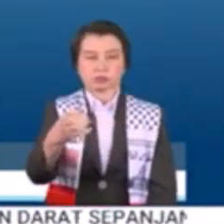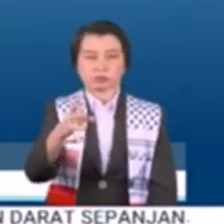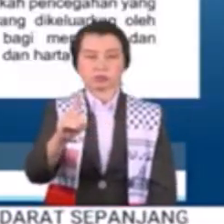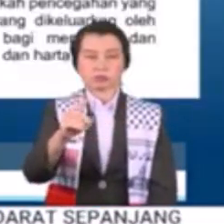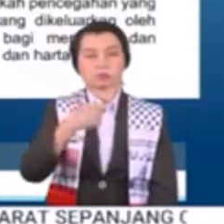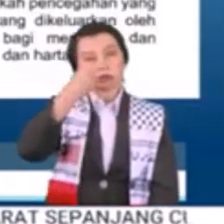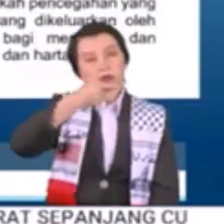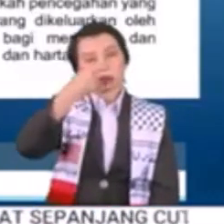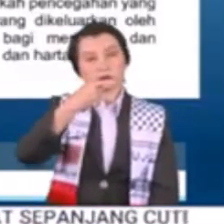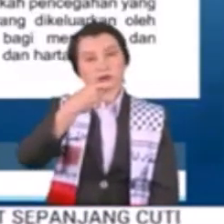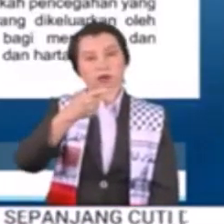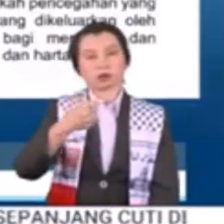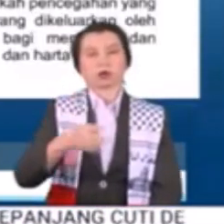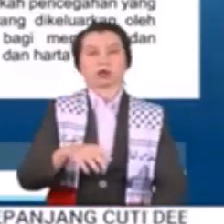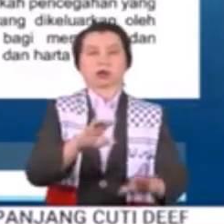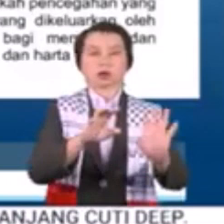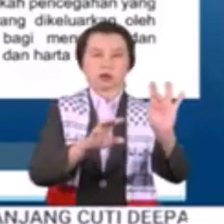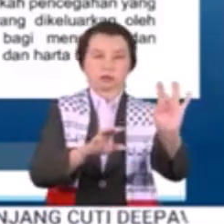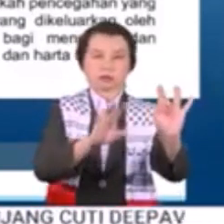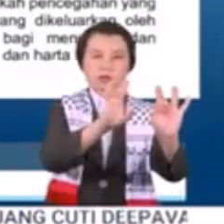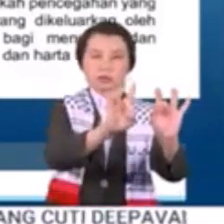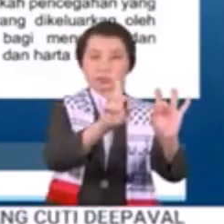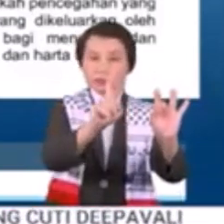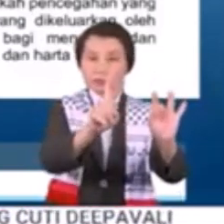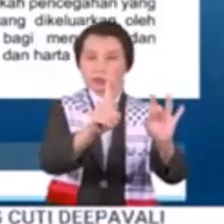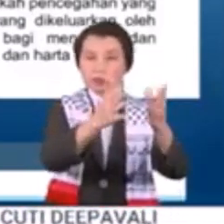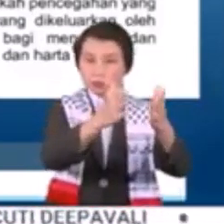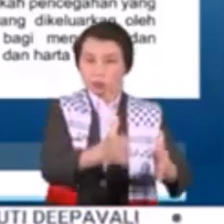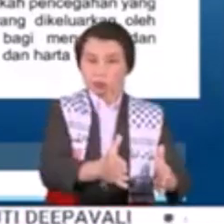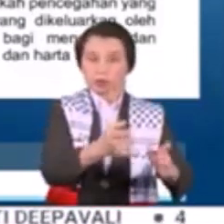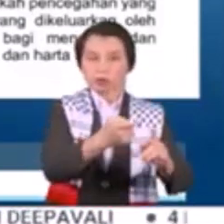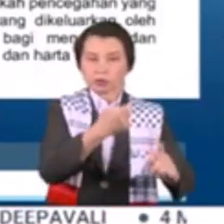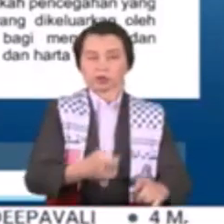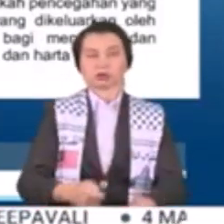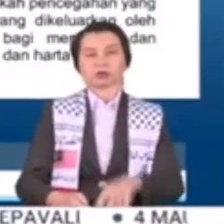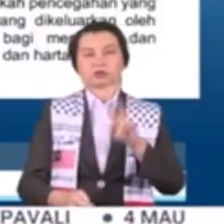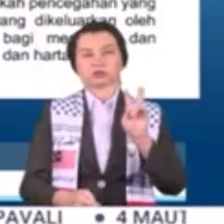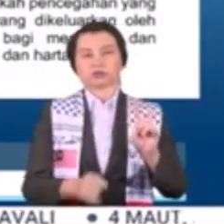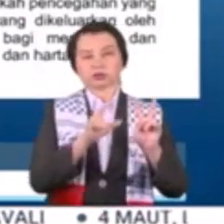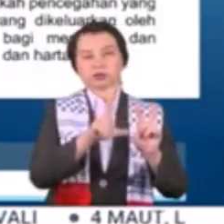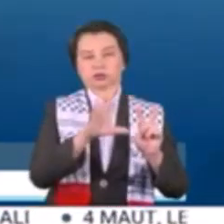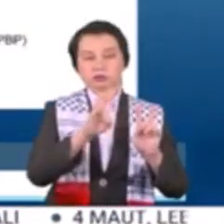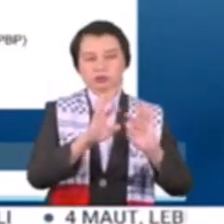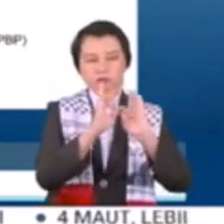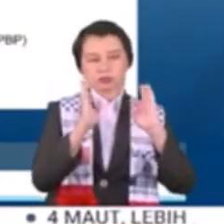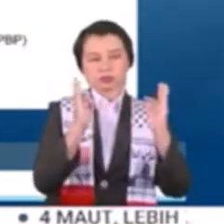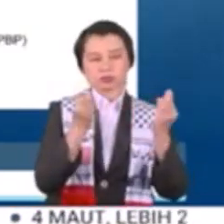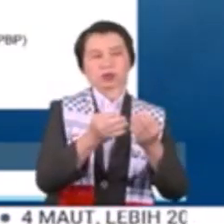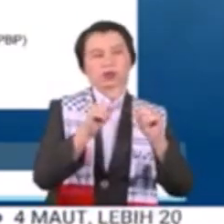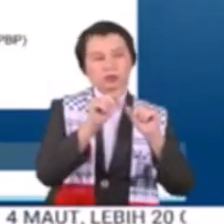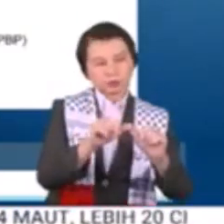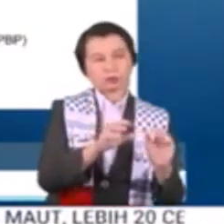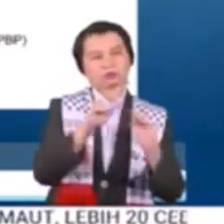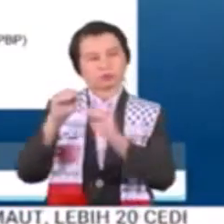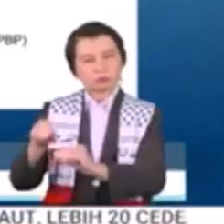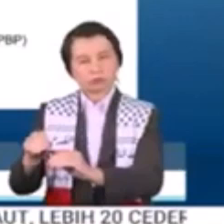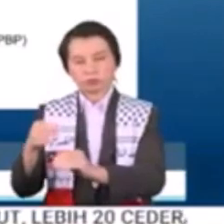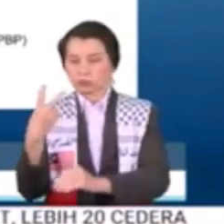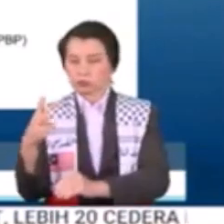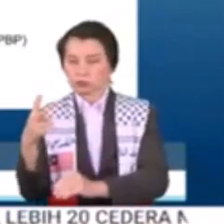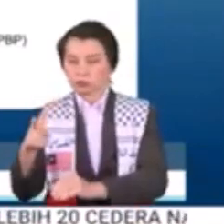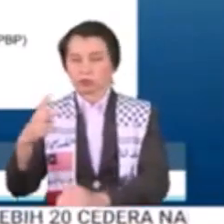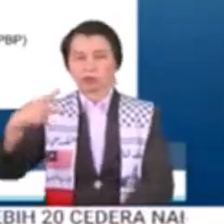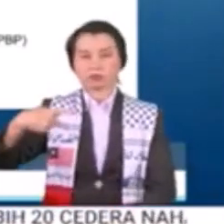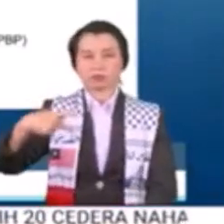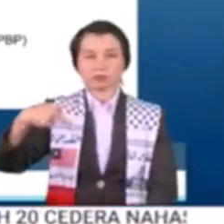kenyataan berkata seramai 881 penduduk daripada 237 keluarga masih ditempatkan di 12 buah